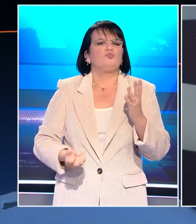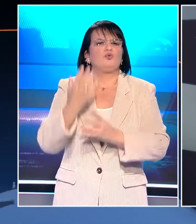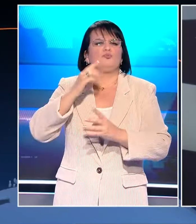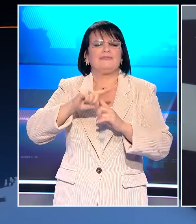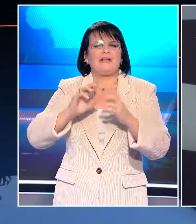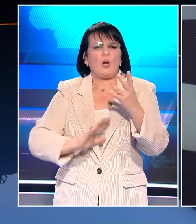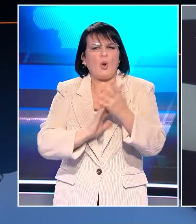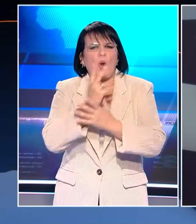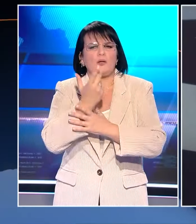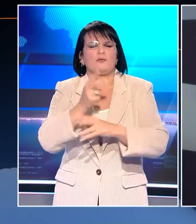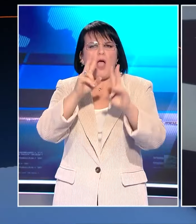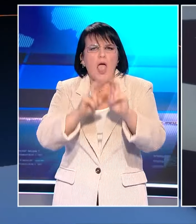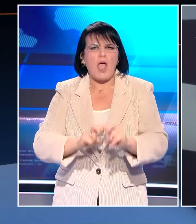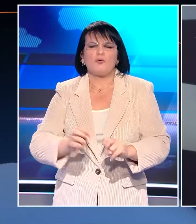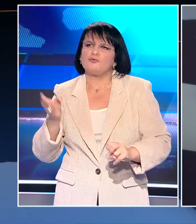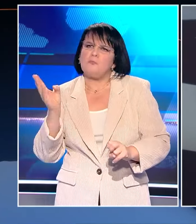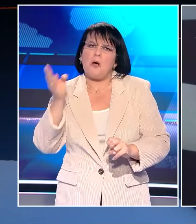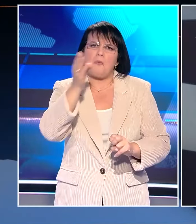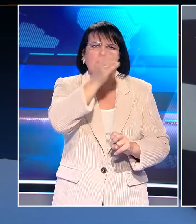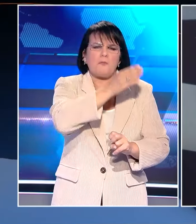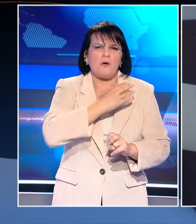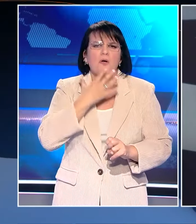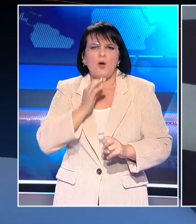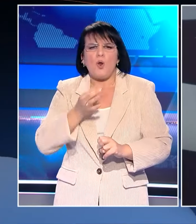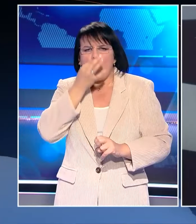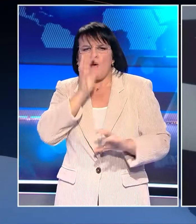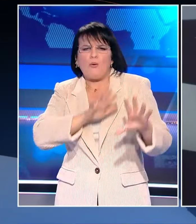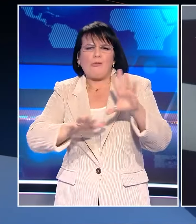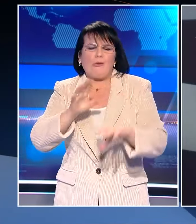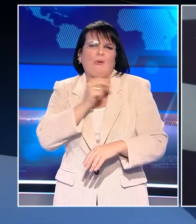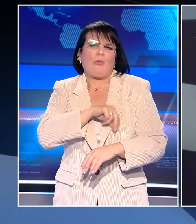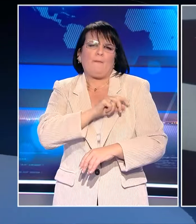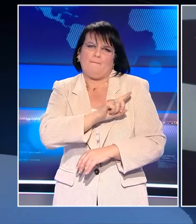τεχνολογίες για τη διενέργεια ελέγχων και την αποτροπή φαινομένων εσχροκέδειας.